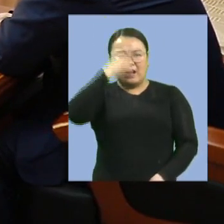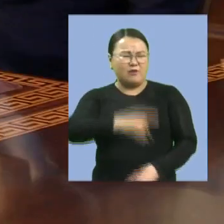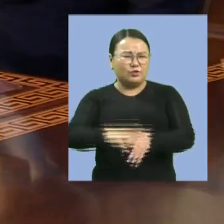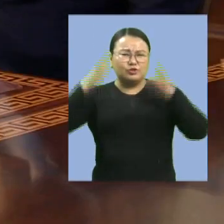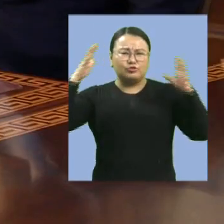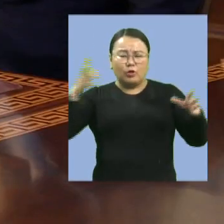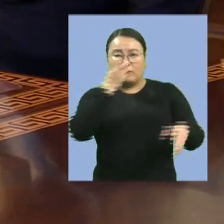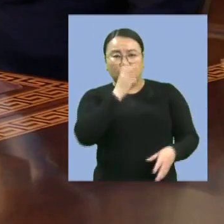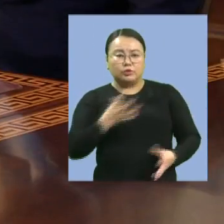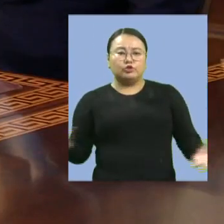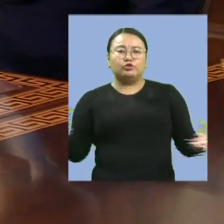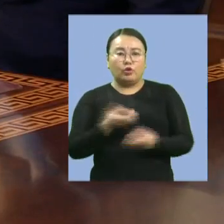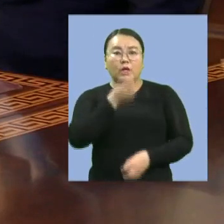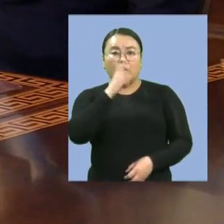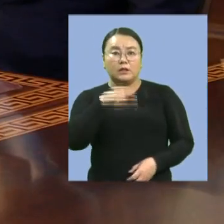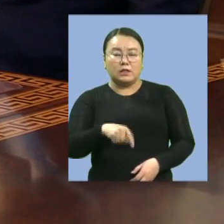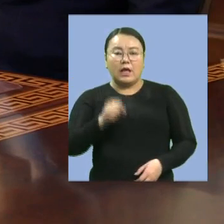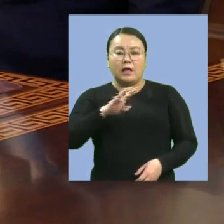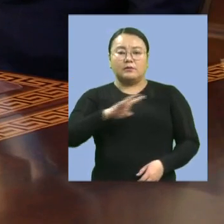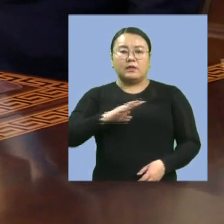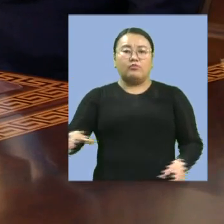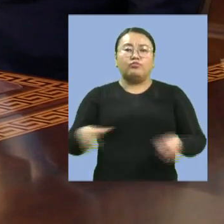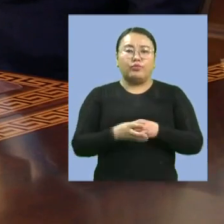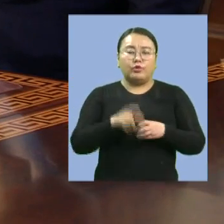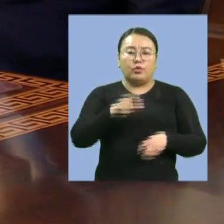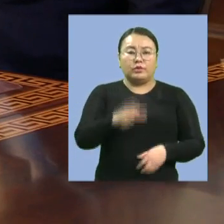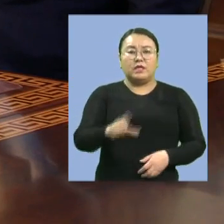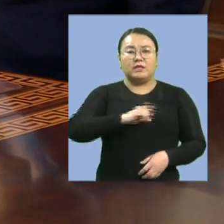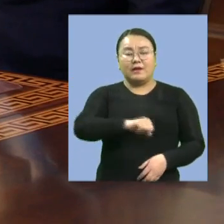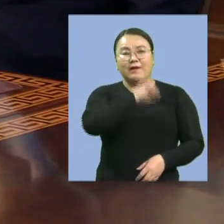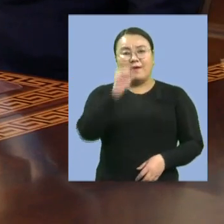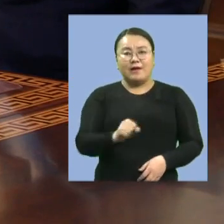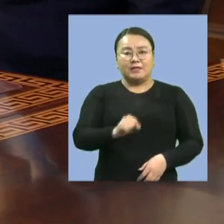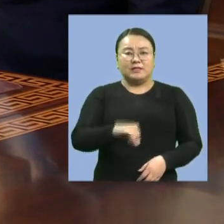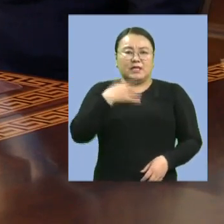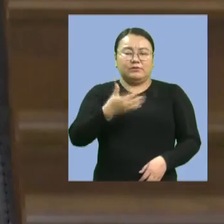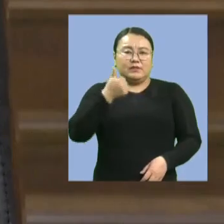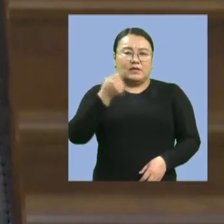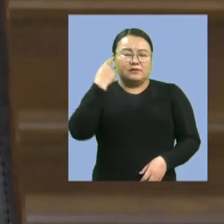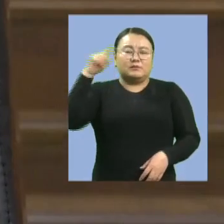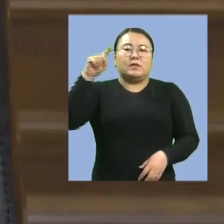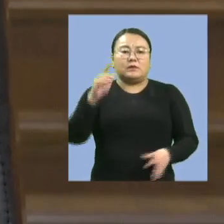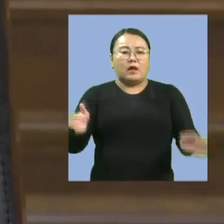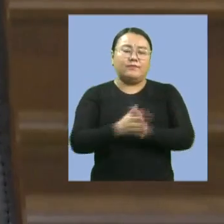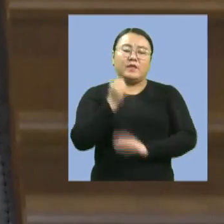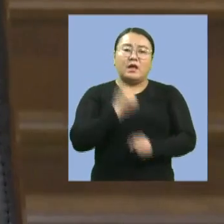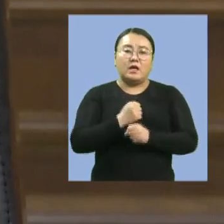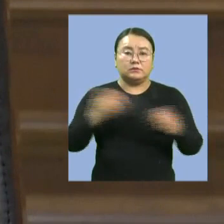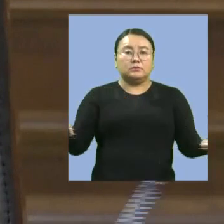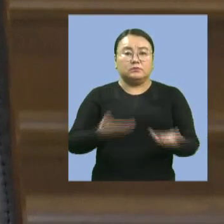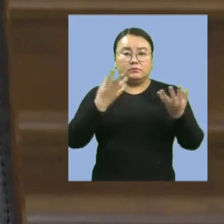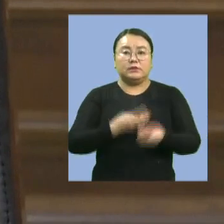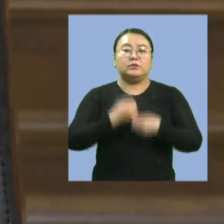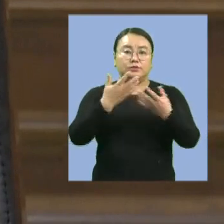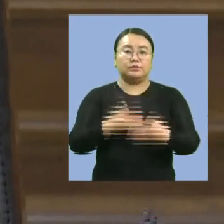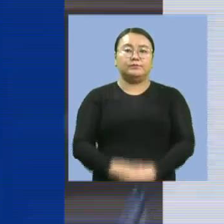бол цөөнхийн хяналт байдаг гэд улсын хурлдаг арчилсан намын бүлгийг хүний эрхийн асуудалд итгэх санаачлагтай хамтарч ажиллахыг уриалсан